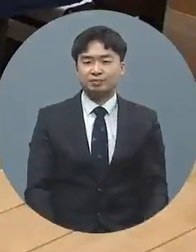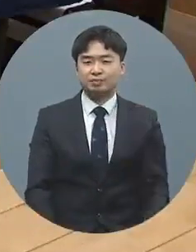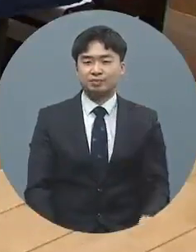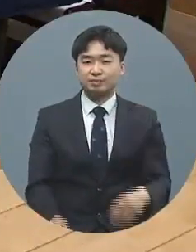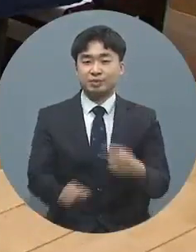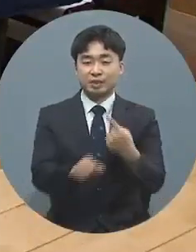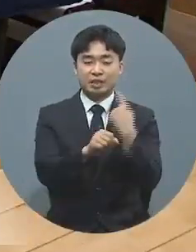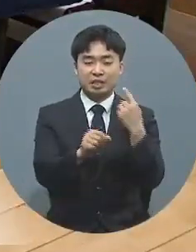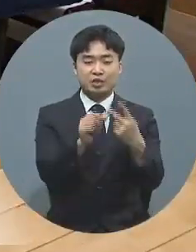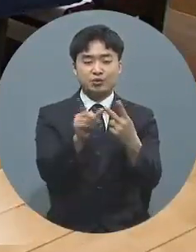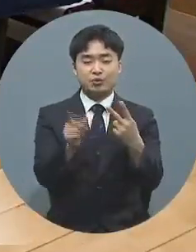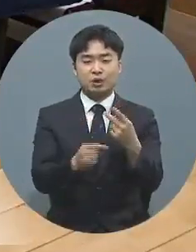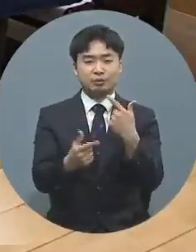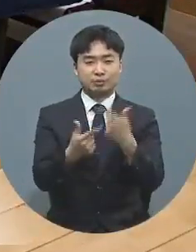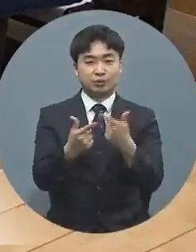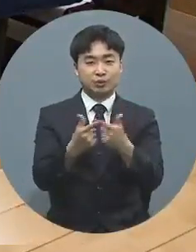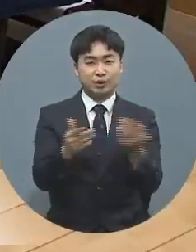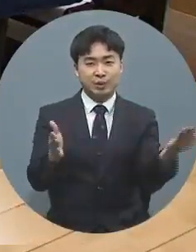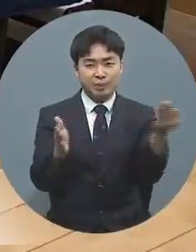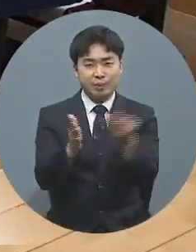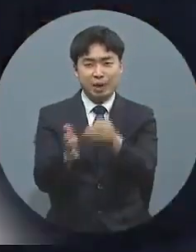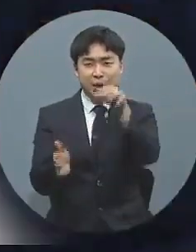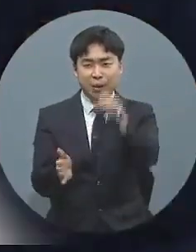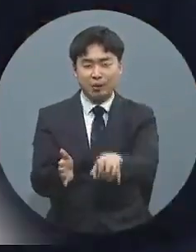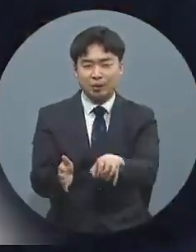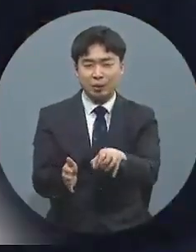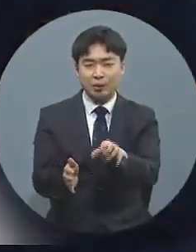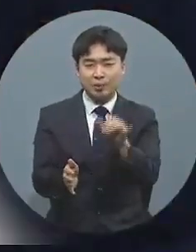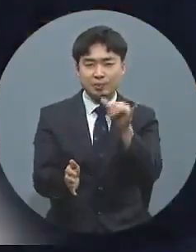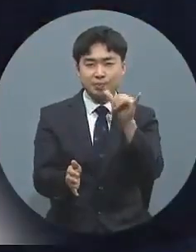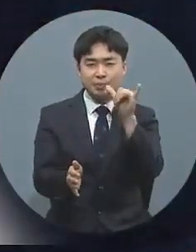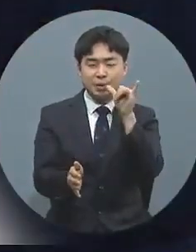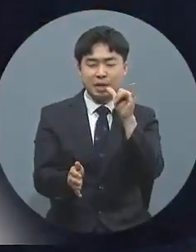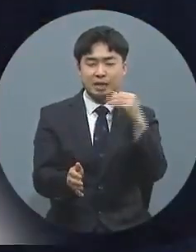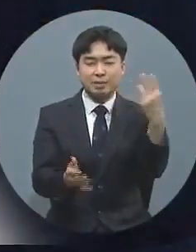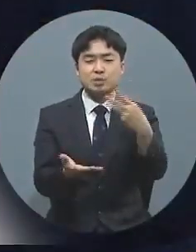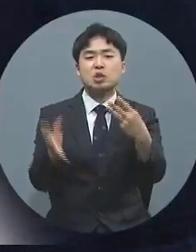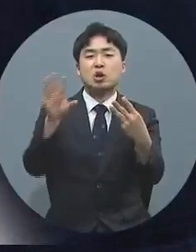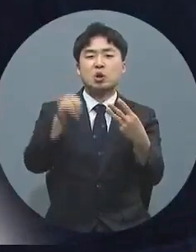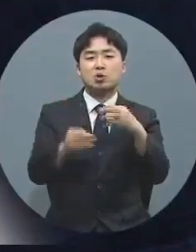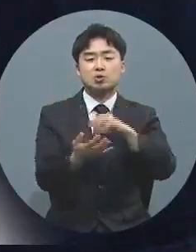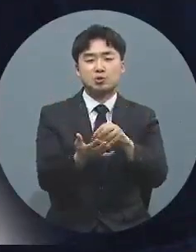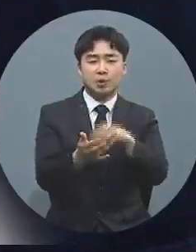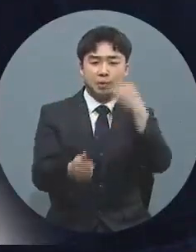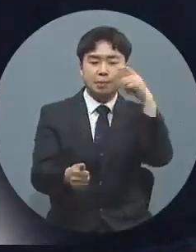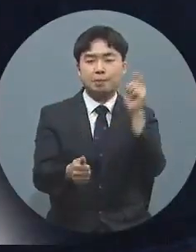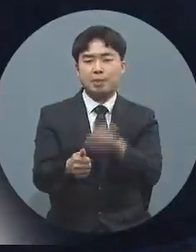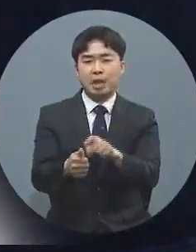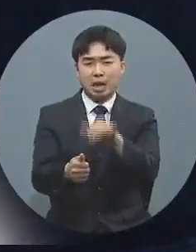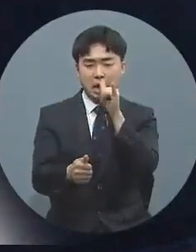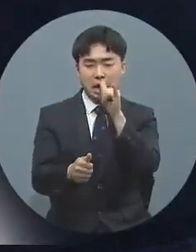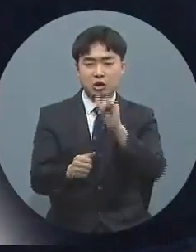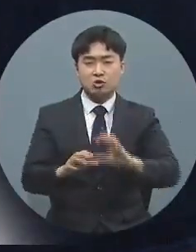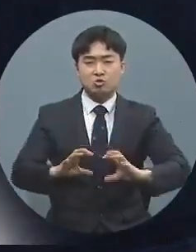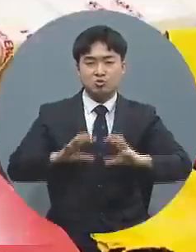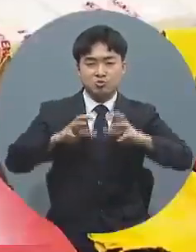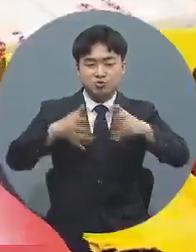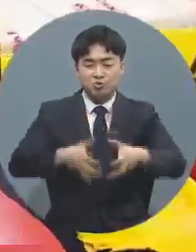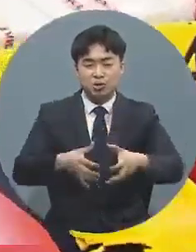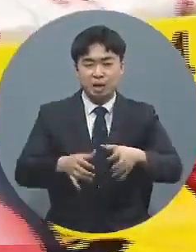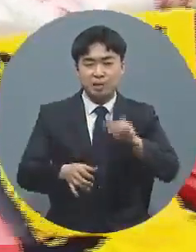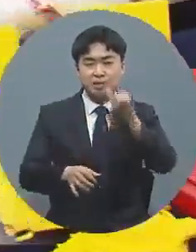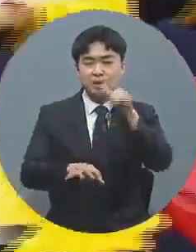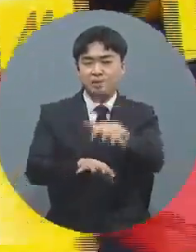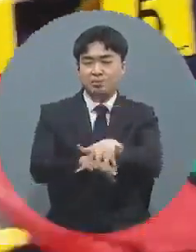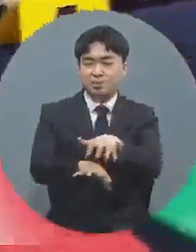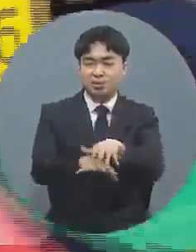지난 2월에도 부산 신항의 한 화물선 시체스트에서도 3천억 원대의 코카인이 발견돼 국제 마약 조직이 국내 항만을